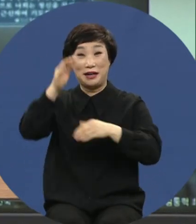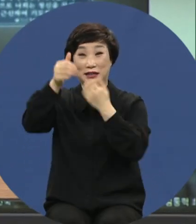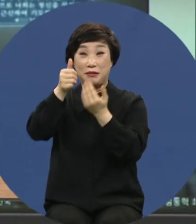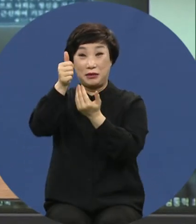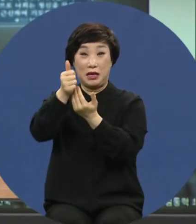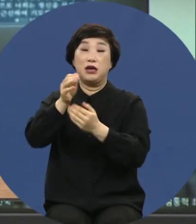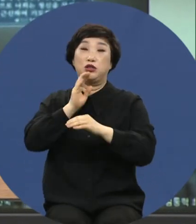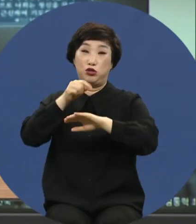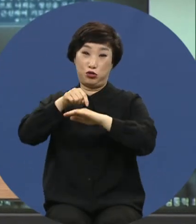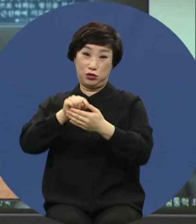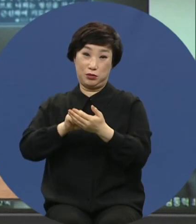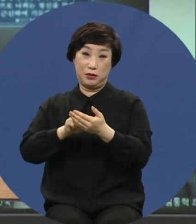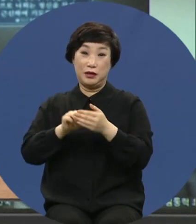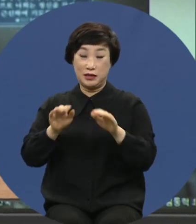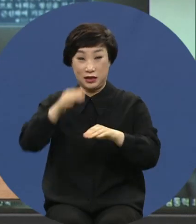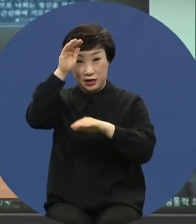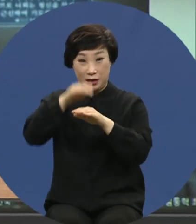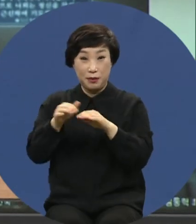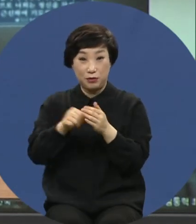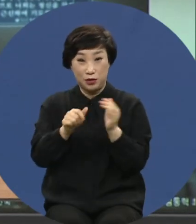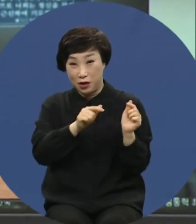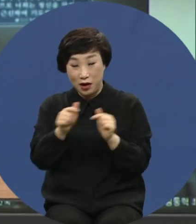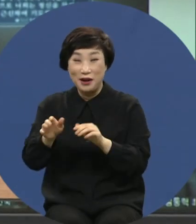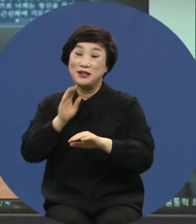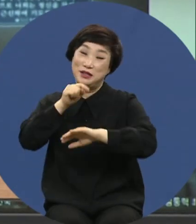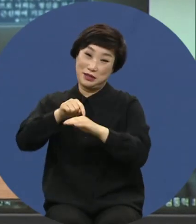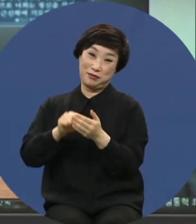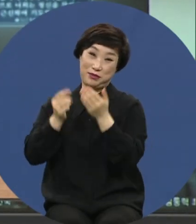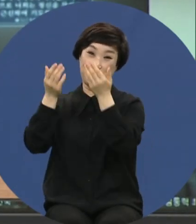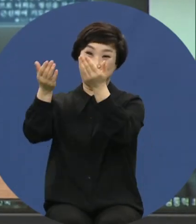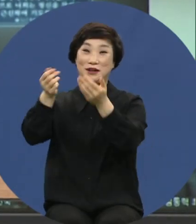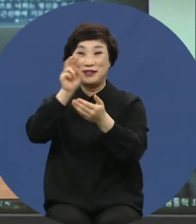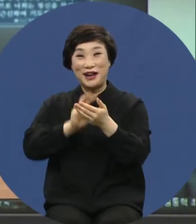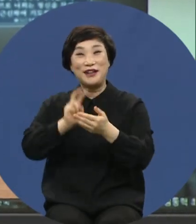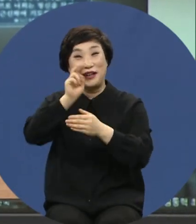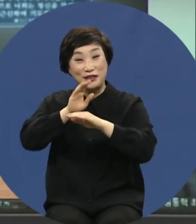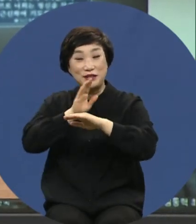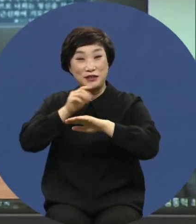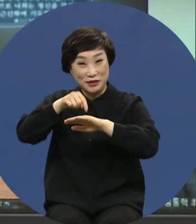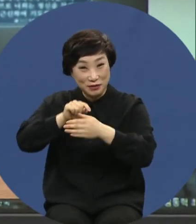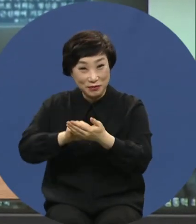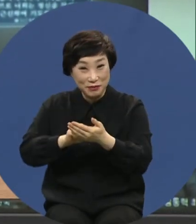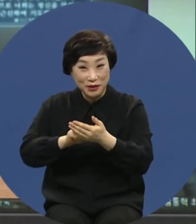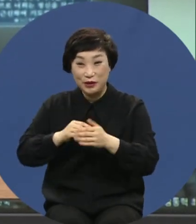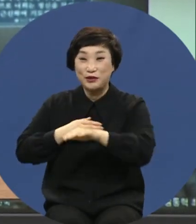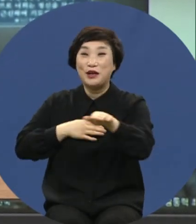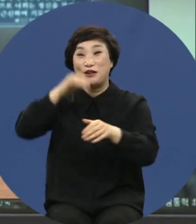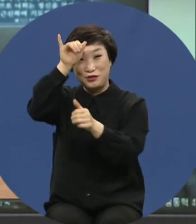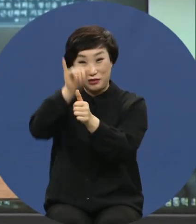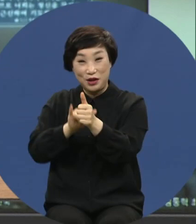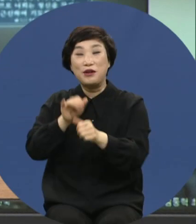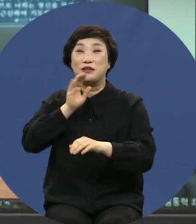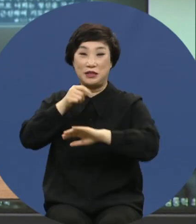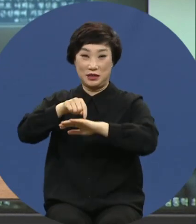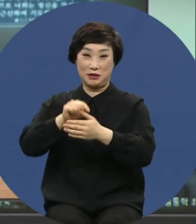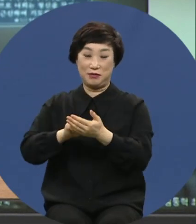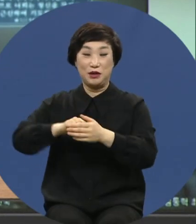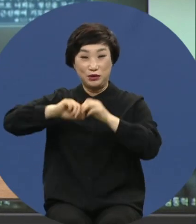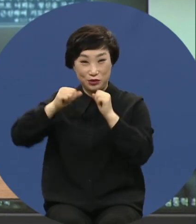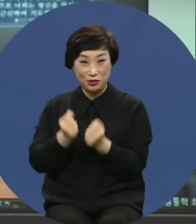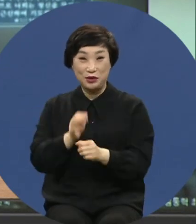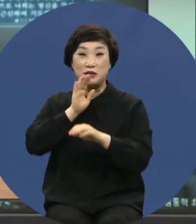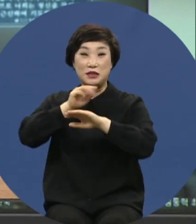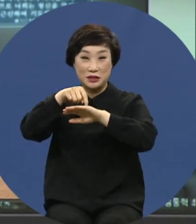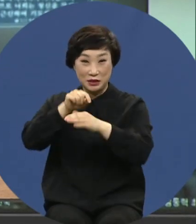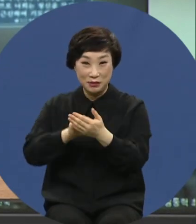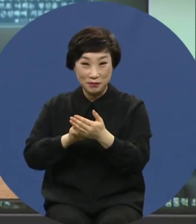앞에 진실되며 예물이 진실되며 찬양이 진실되며 충성이 진실되며 순종이